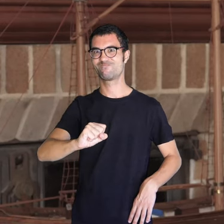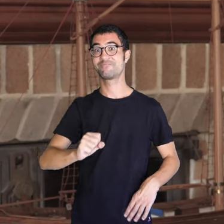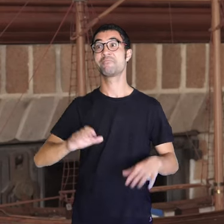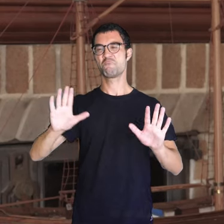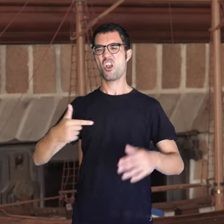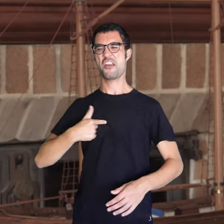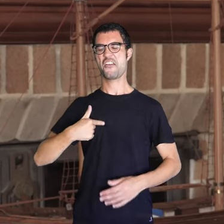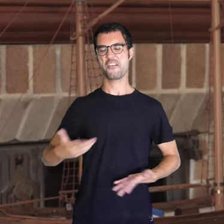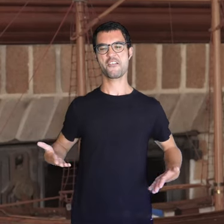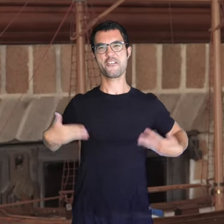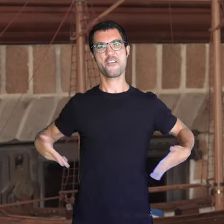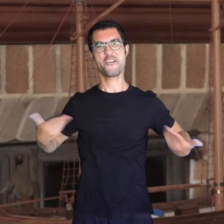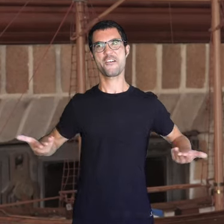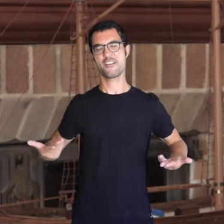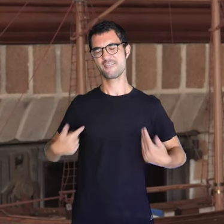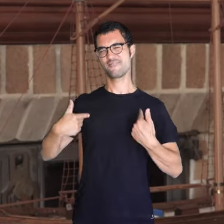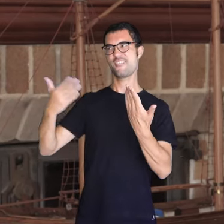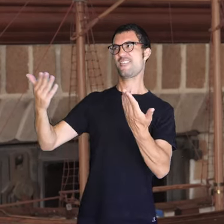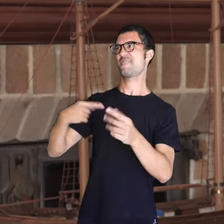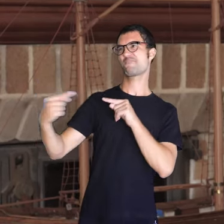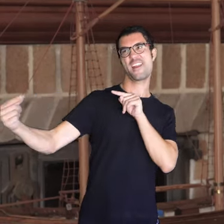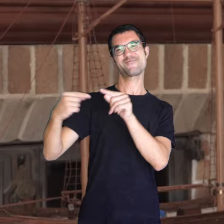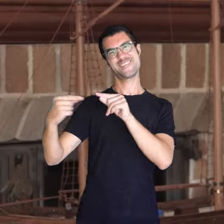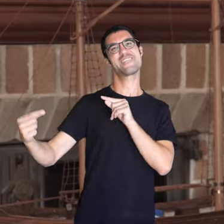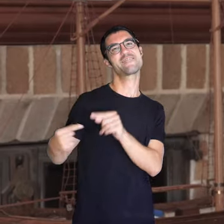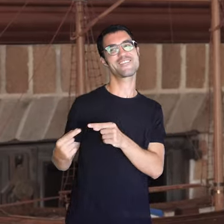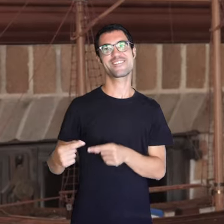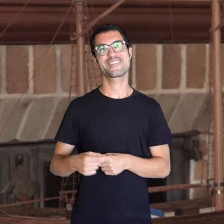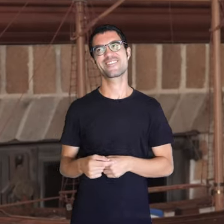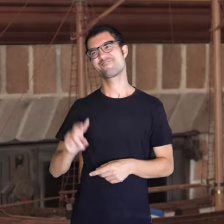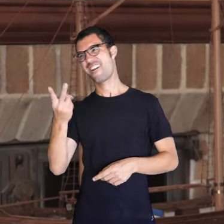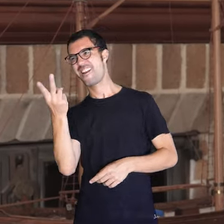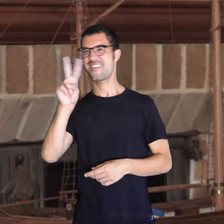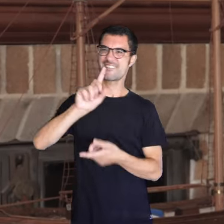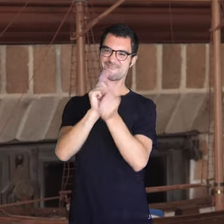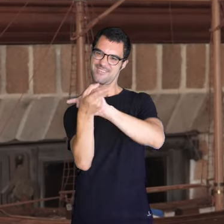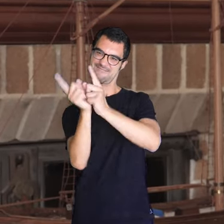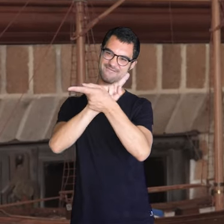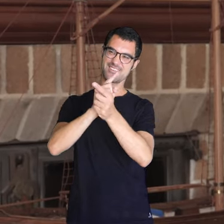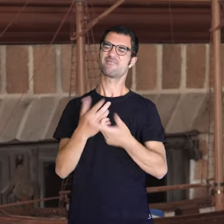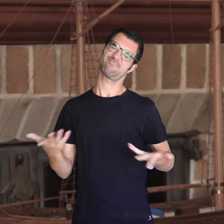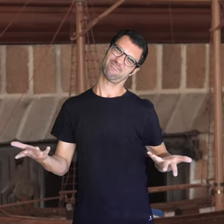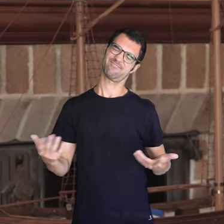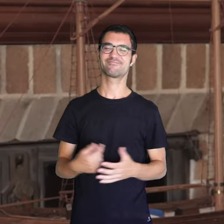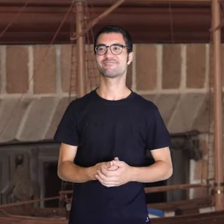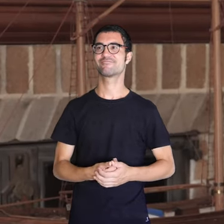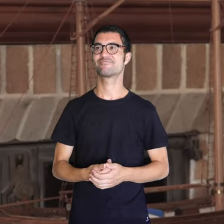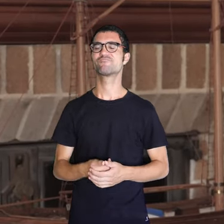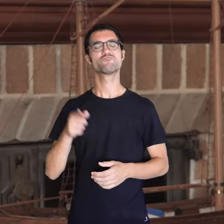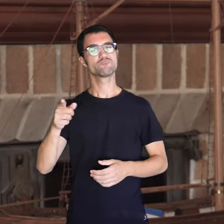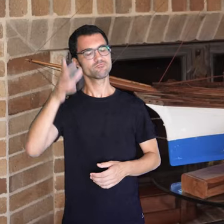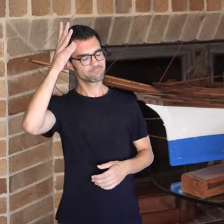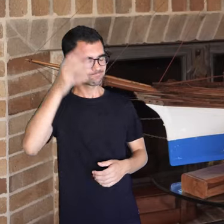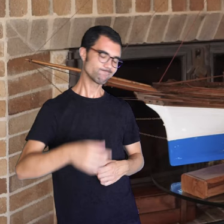voler fer també. Si hi havia qualque cosa que trobava que s'havia de modificar o